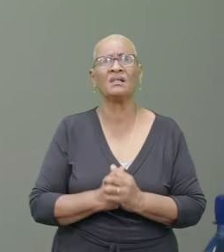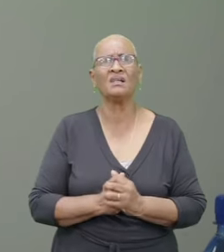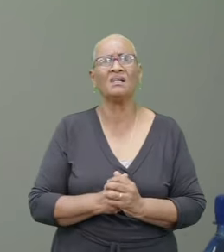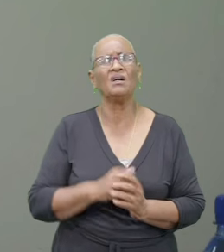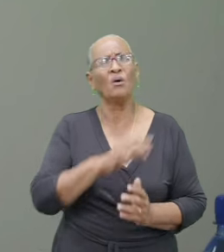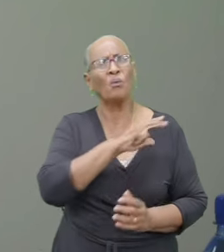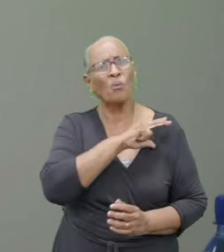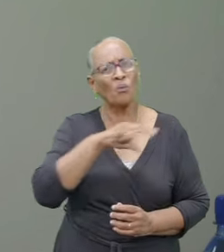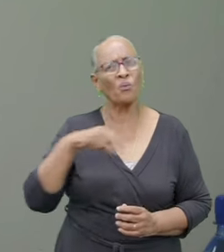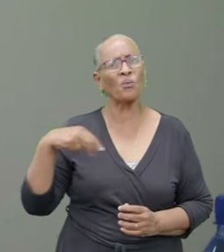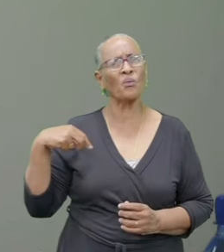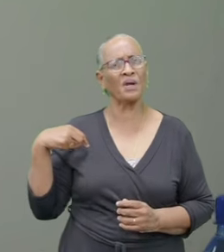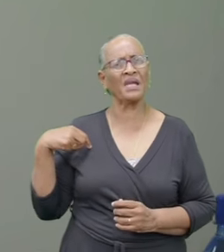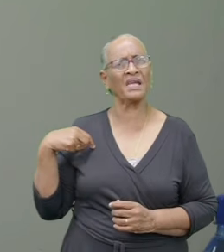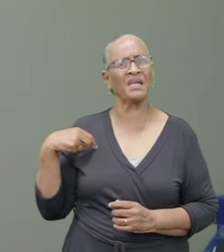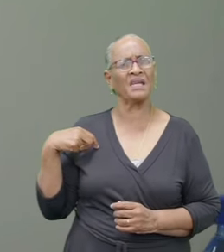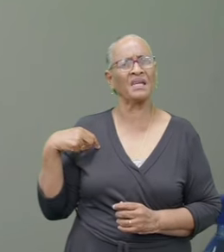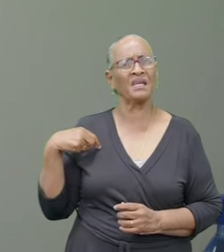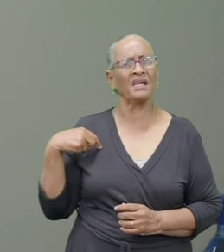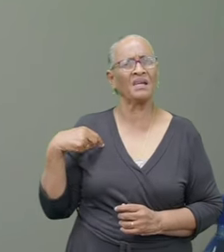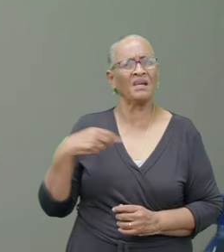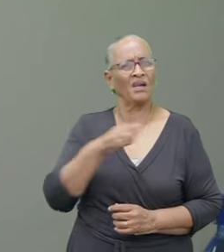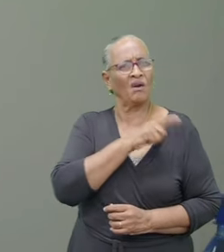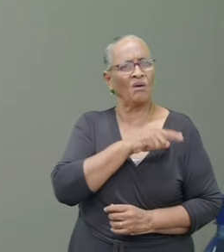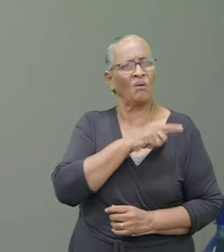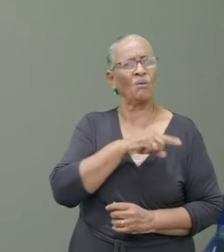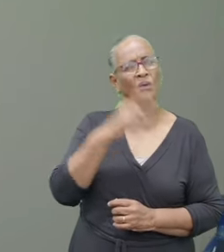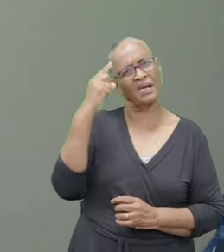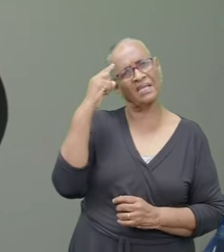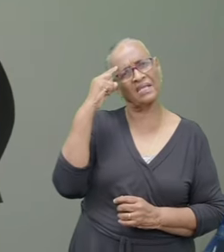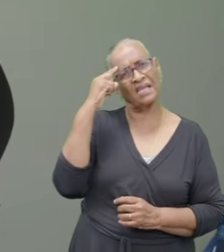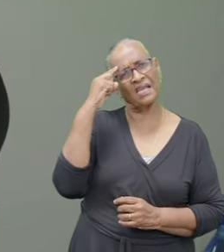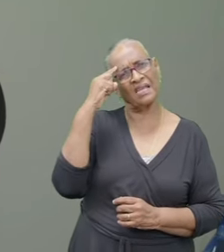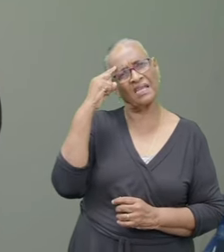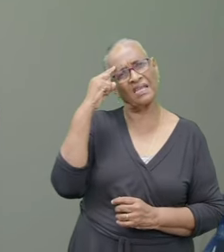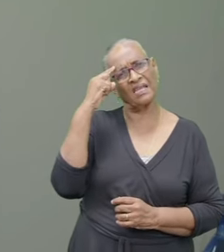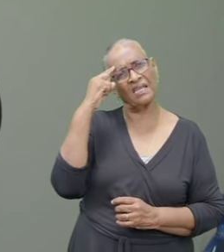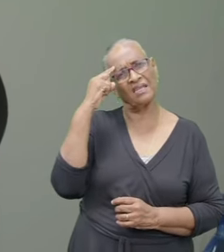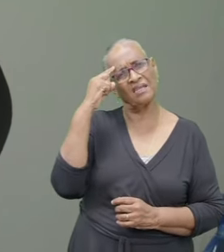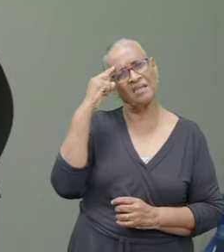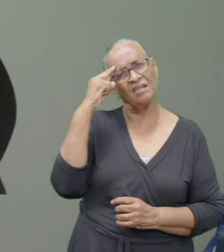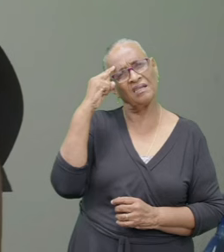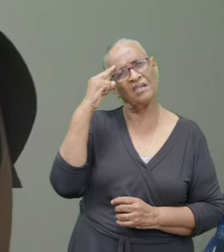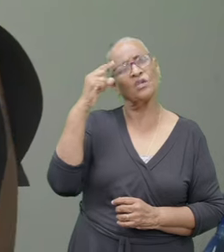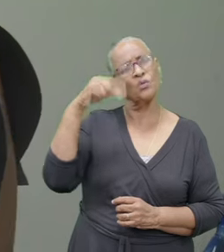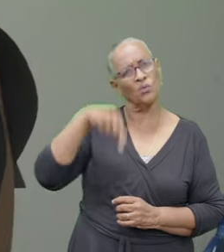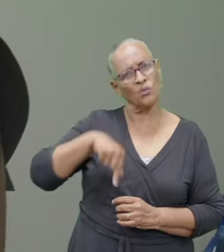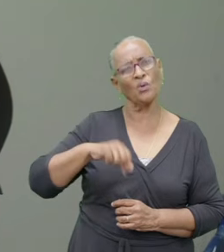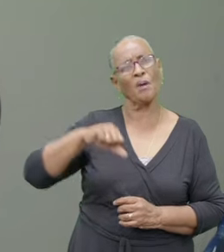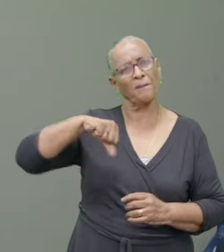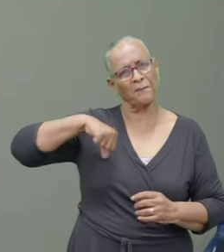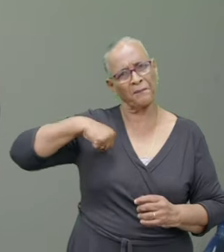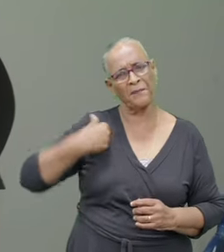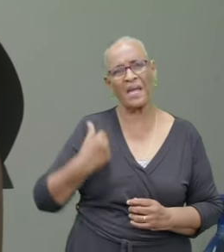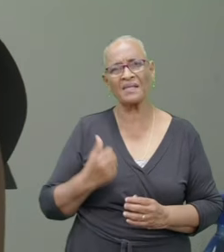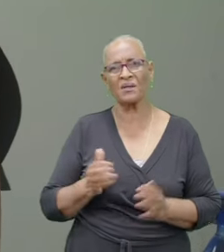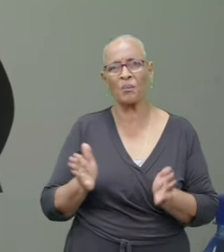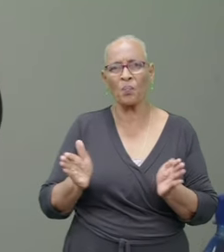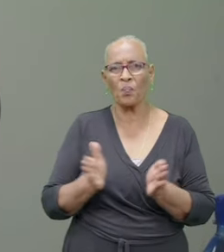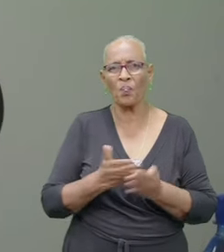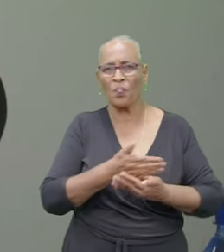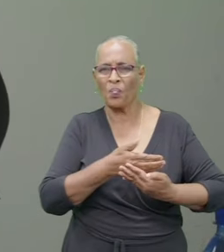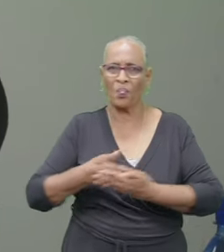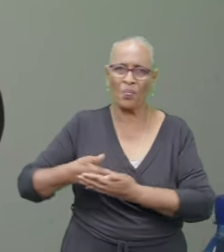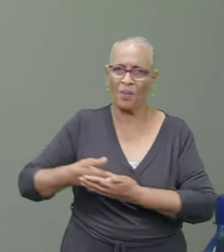dus, als ik me even gewoon uit het hoofd hoor, zodat ik het gegeven moment even zo doe, zijn we dus gestart met de neonatale intensive care, dat we gegeven moment